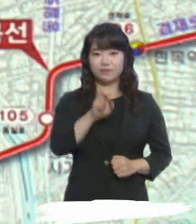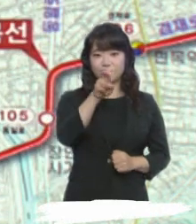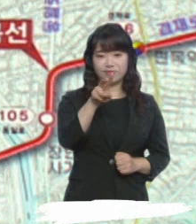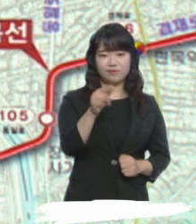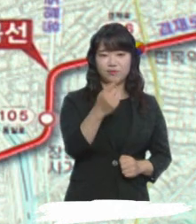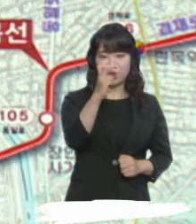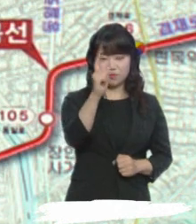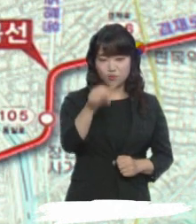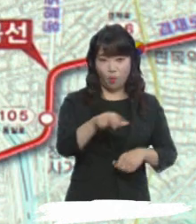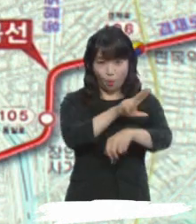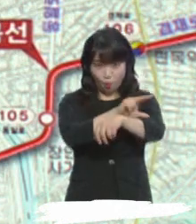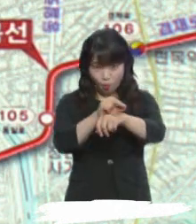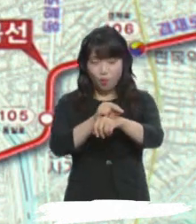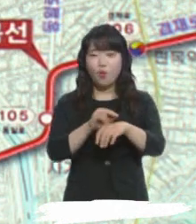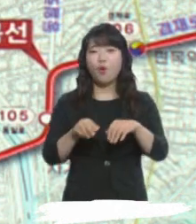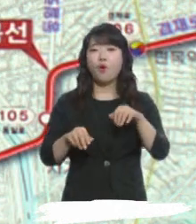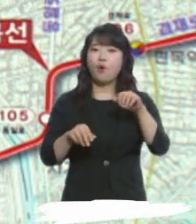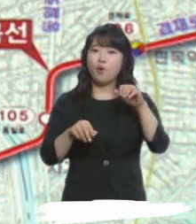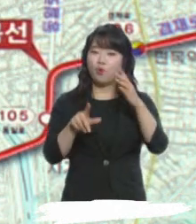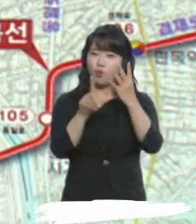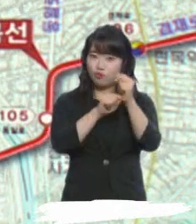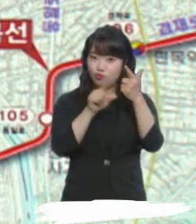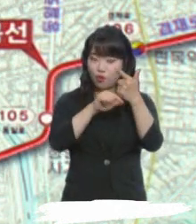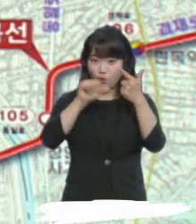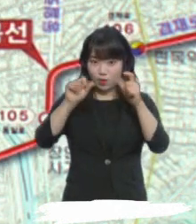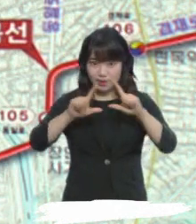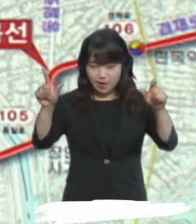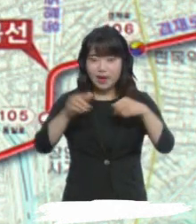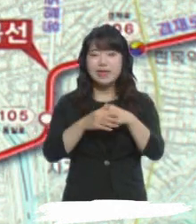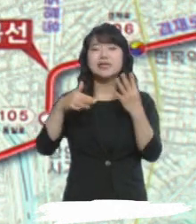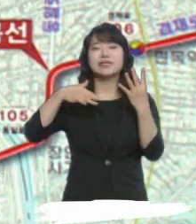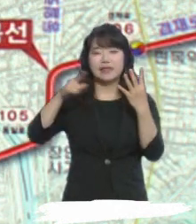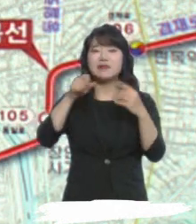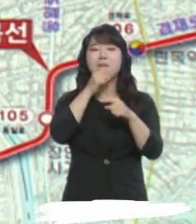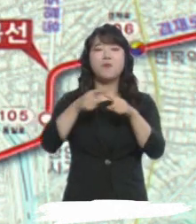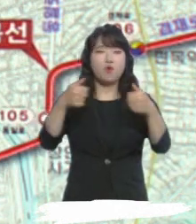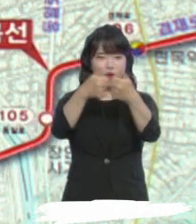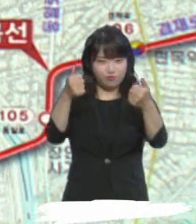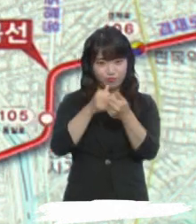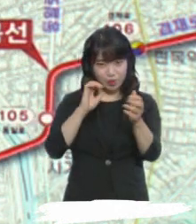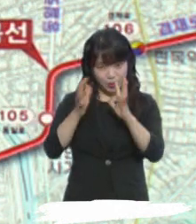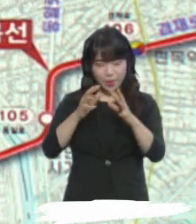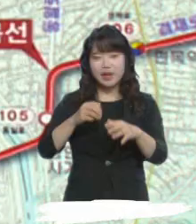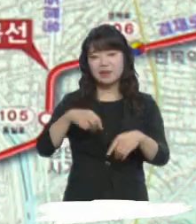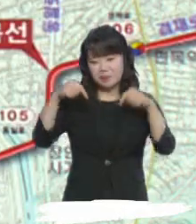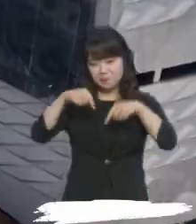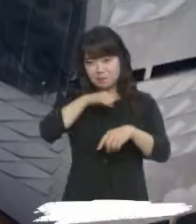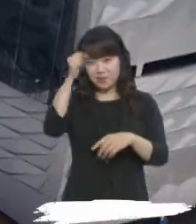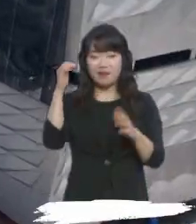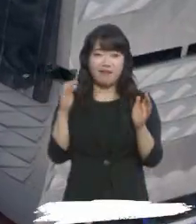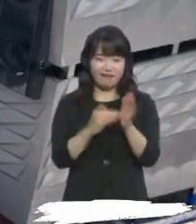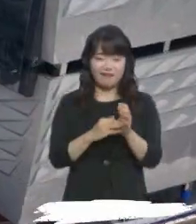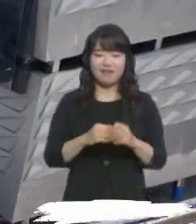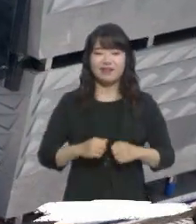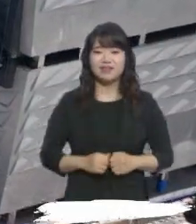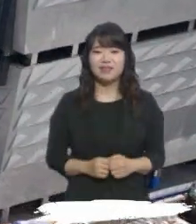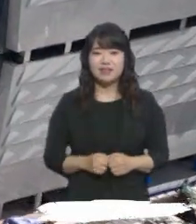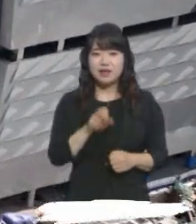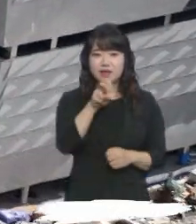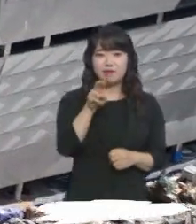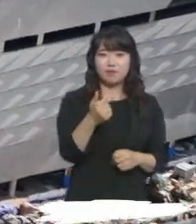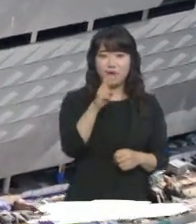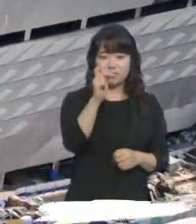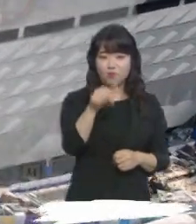면목선 경전철 사업이 5일 기획재정부 제4차 재정사업평가위원회 예비타당성 조사 심의를 통과했습니다.